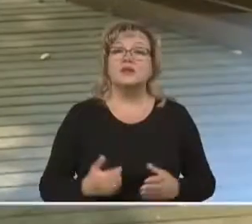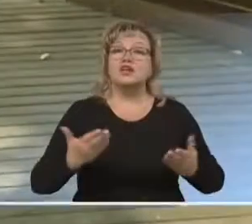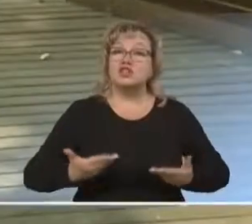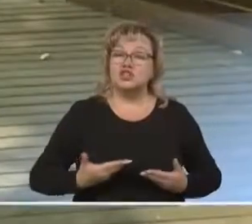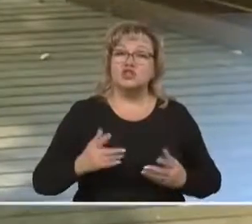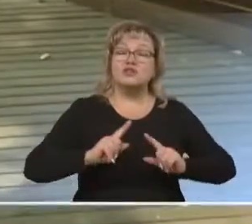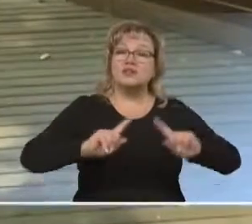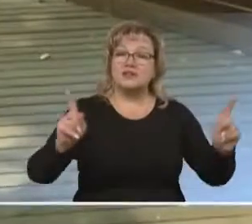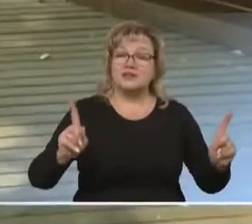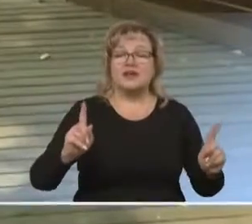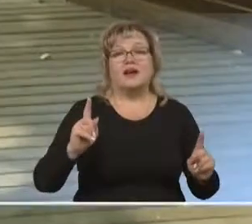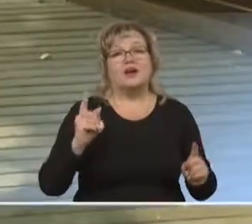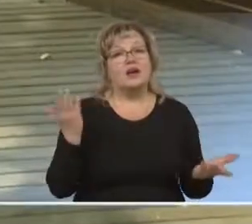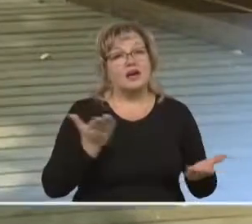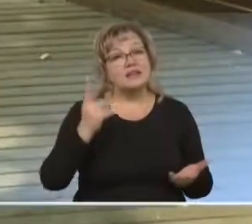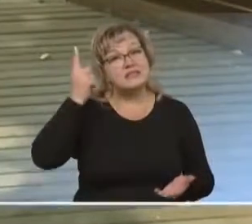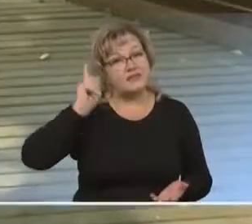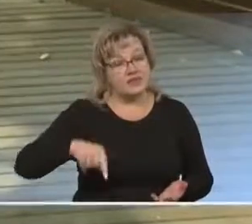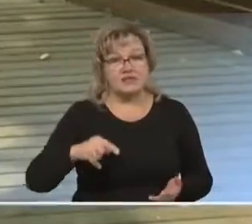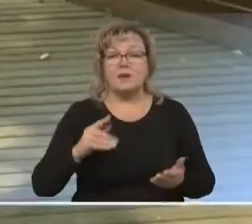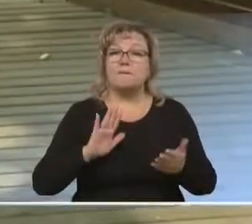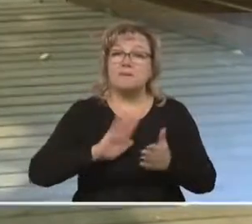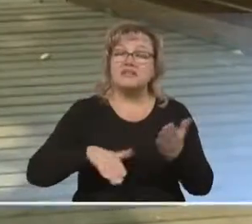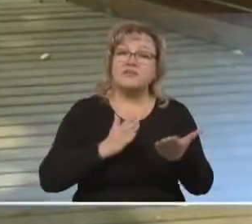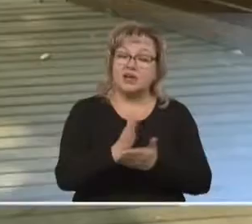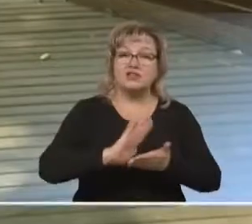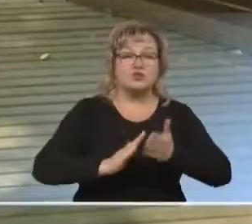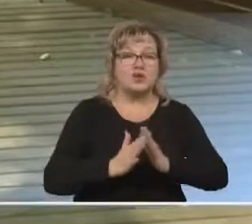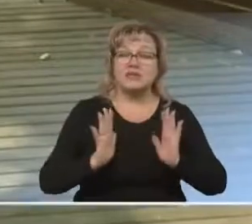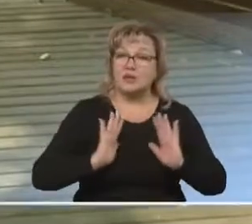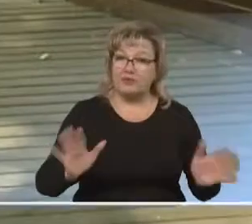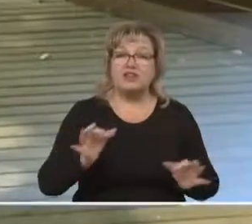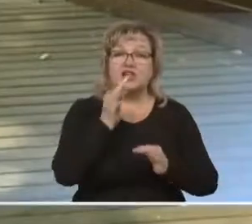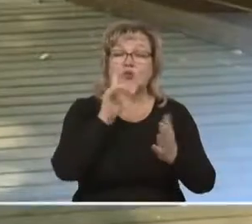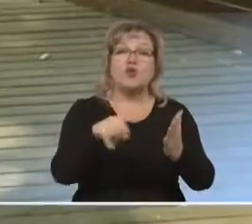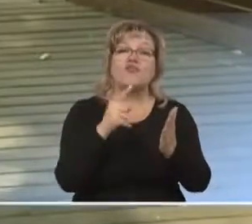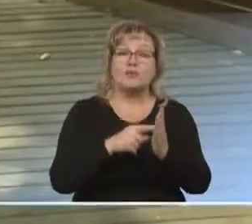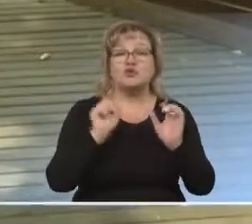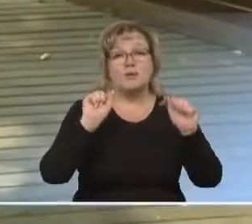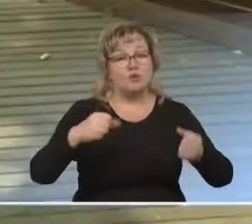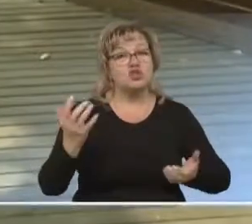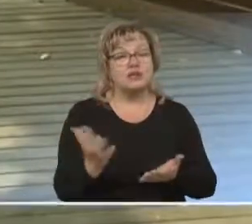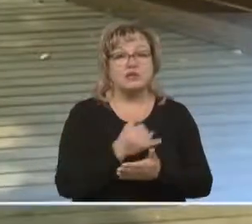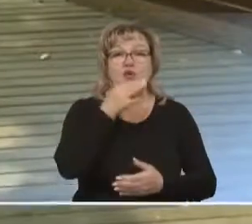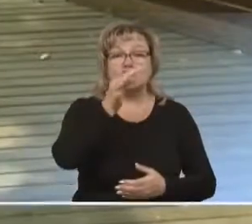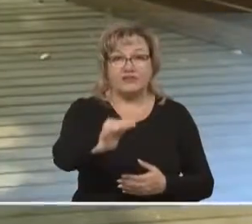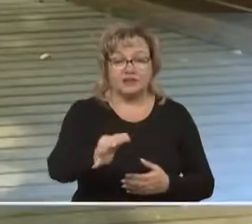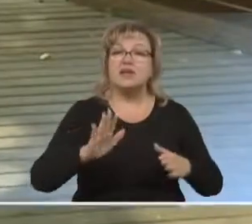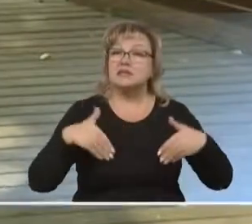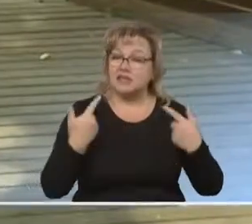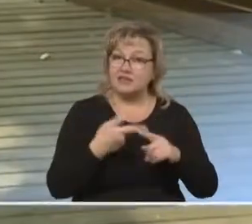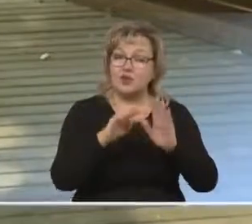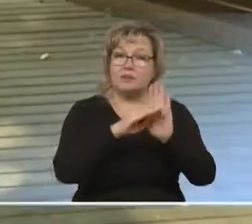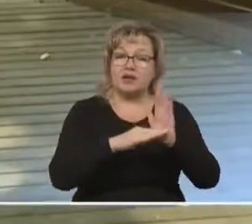Жизнь – штука непредсказуемая, но, как известно, безвыходных ситуаций не бывает. И на любой вопрос можно найти ответ. Здравствуйте,